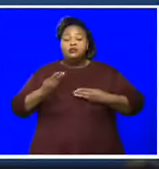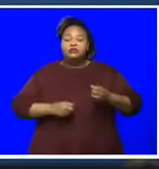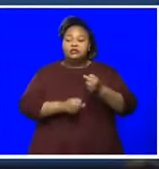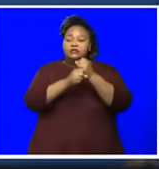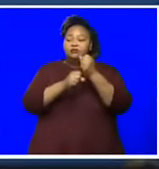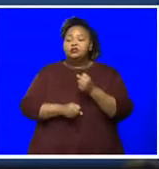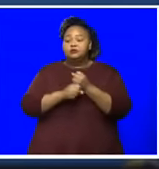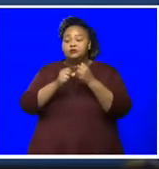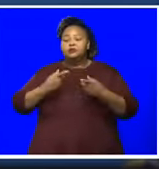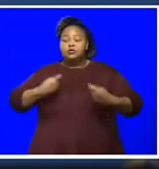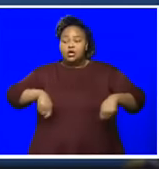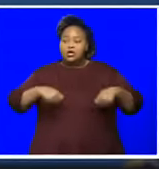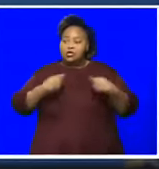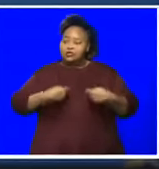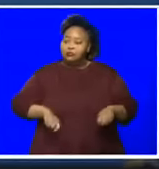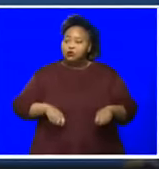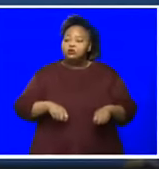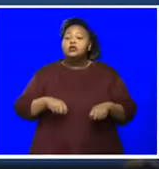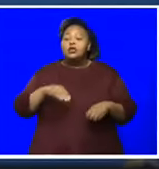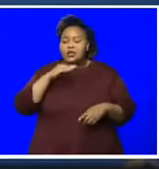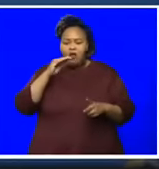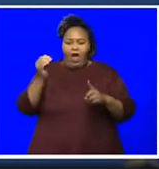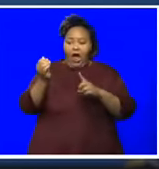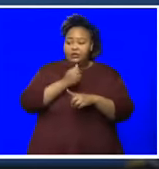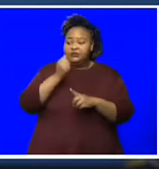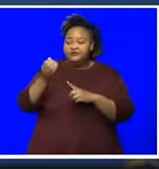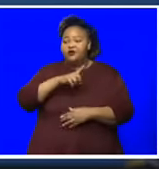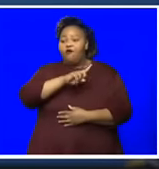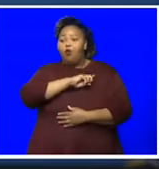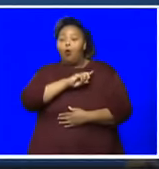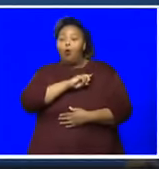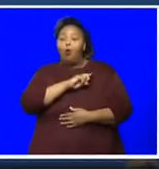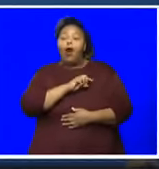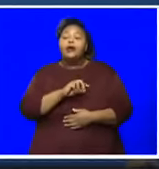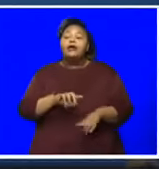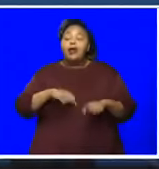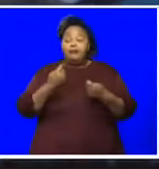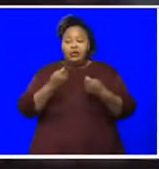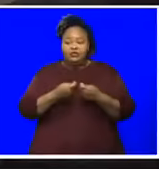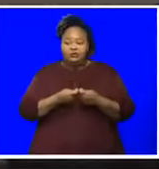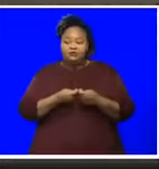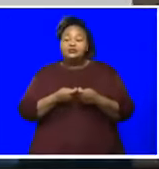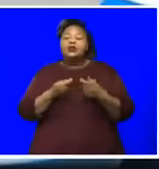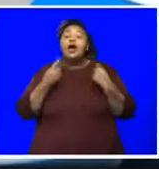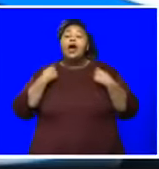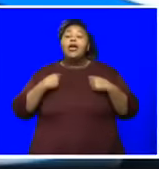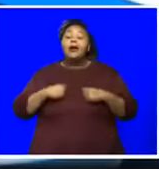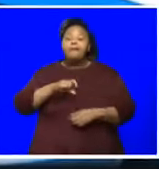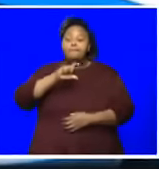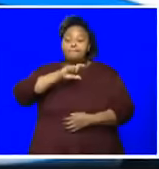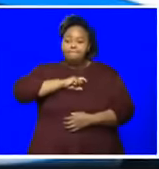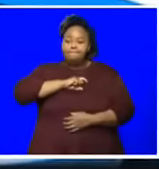njengoba badlali bakuleli sebayayithola timendlela emidlalweni yangaphandle.